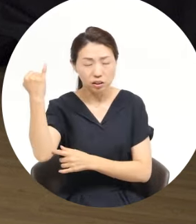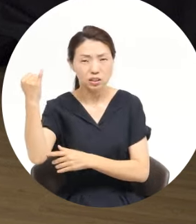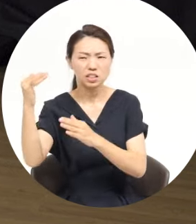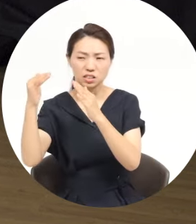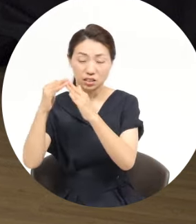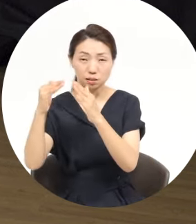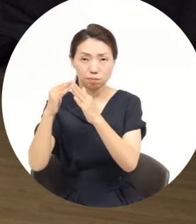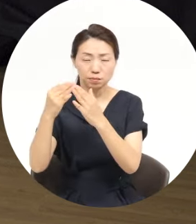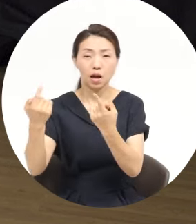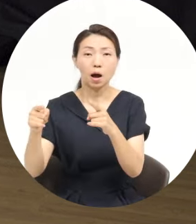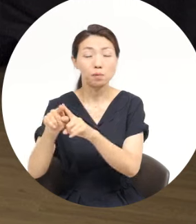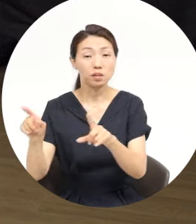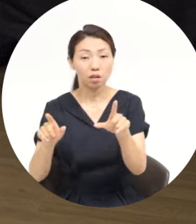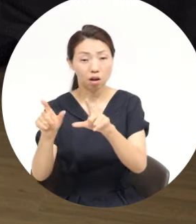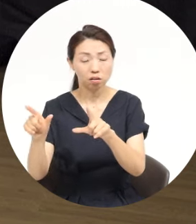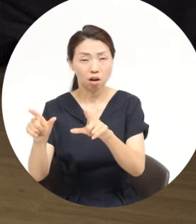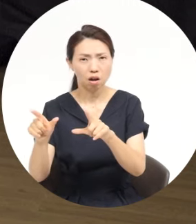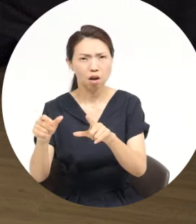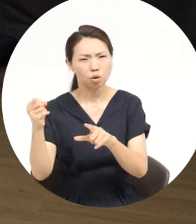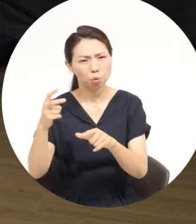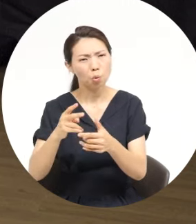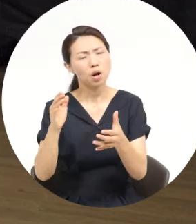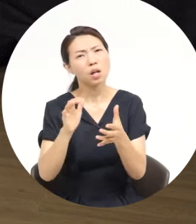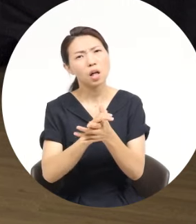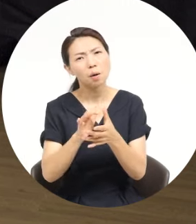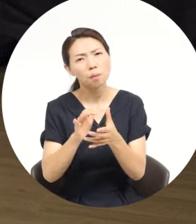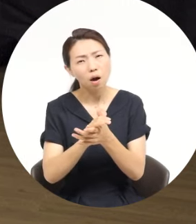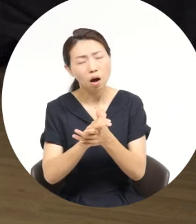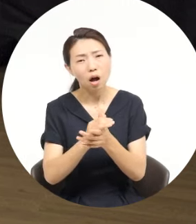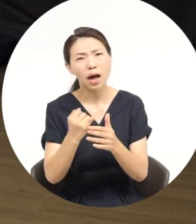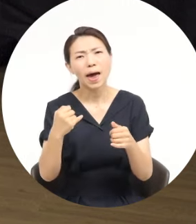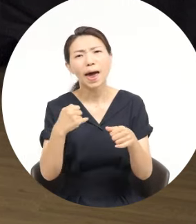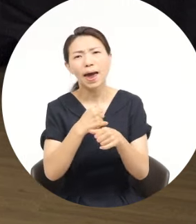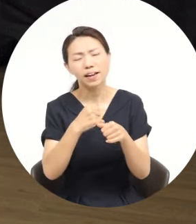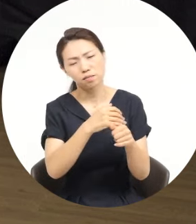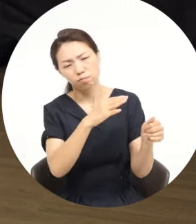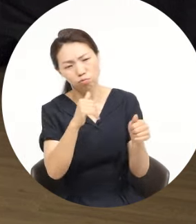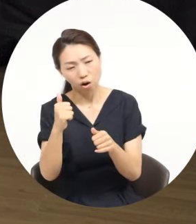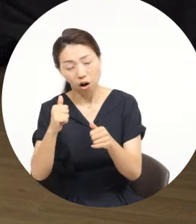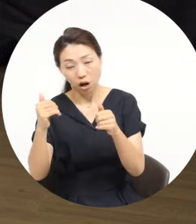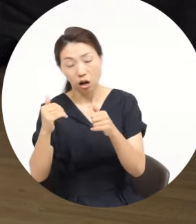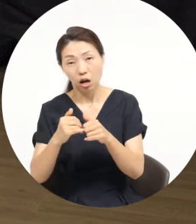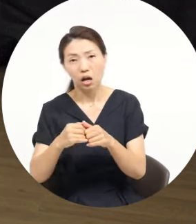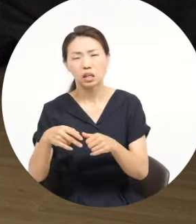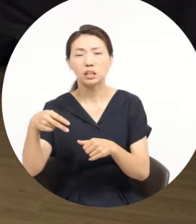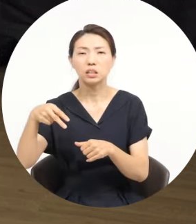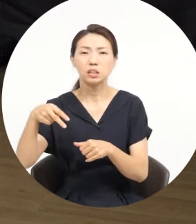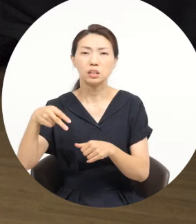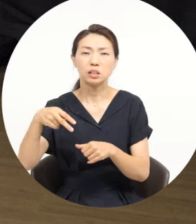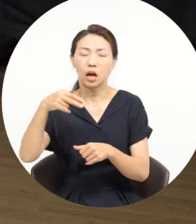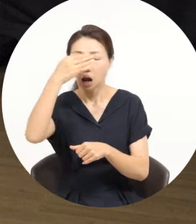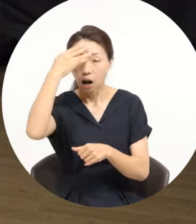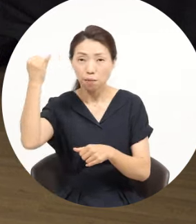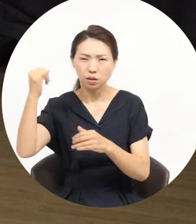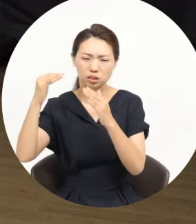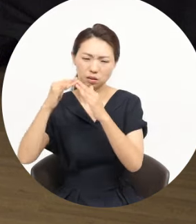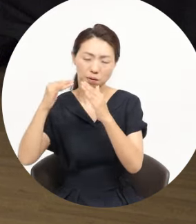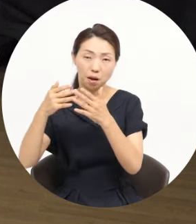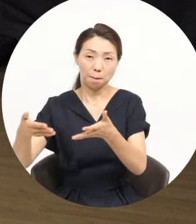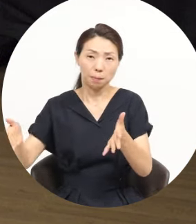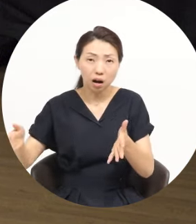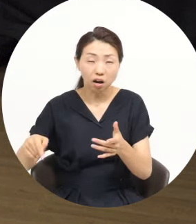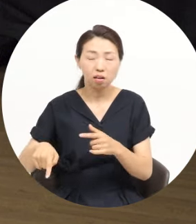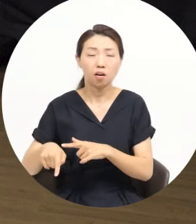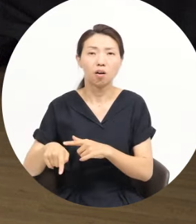할머니 집으로 또 남자친구를 데려와 방 안에서 술 마시고 담배 피고 그러다가 이모 할머니에게 들켜 한